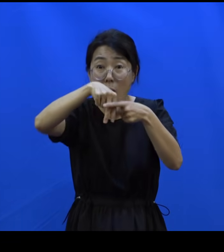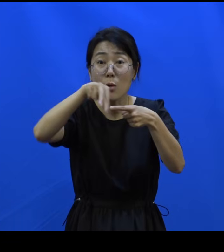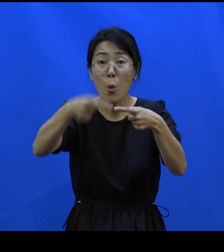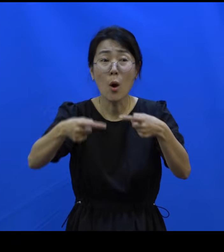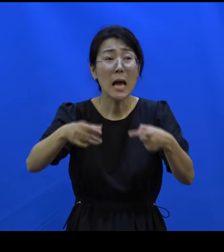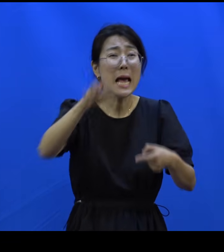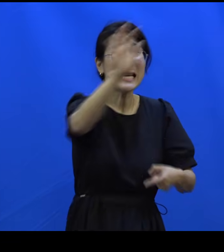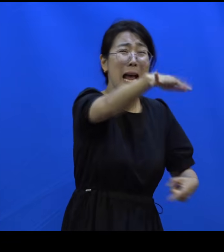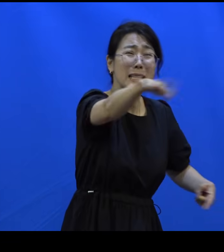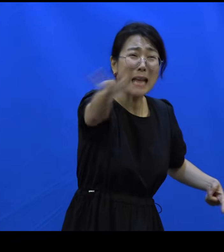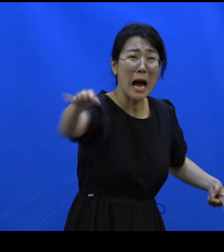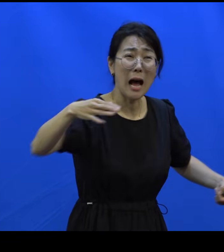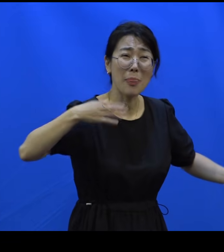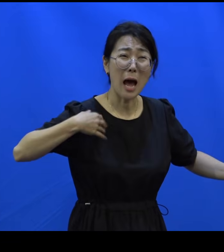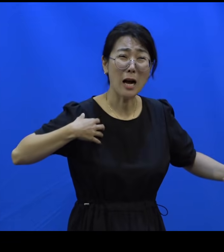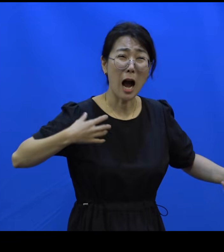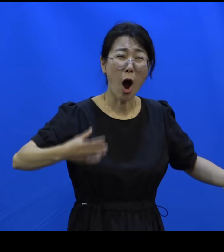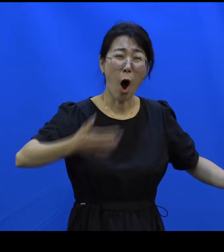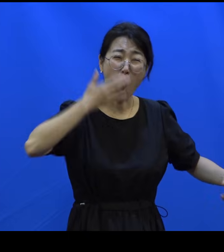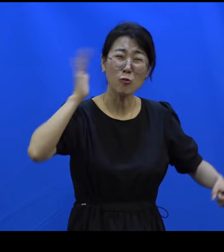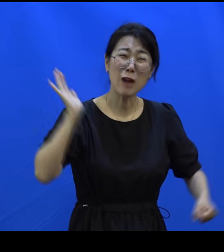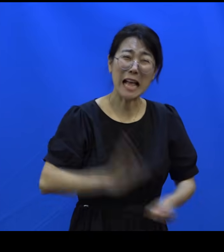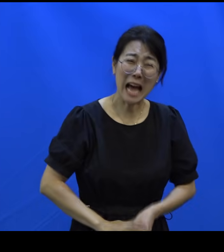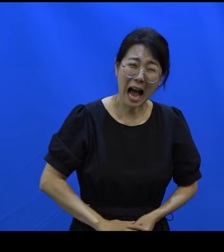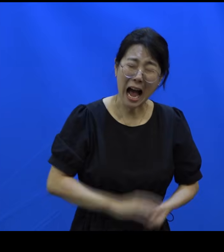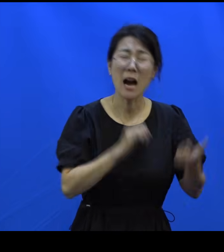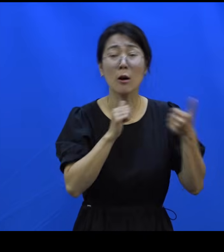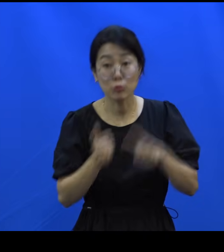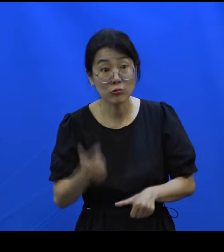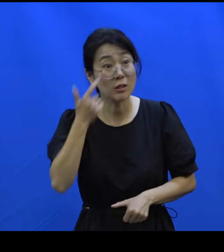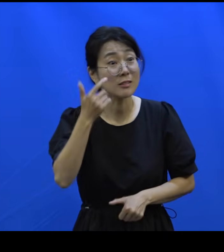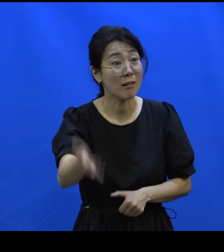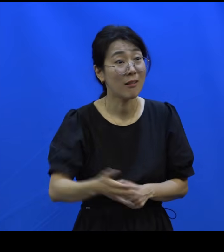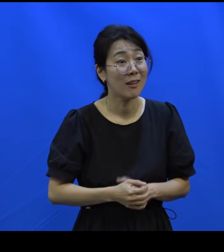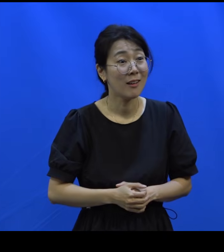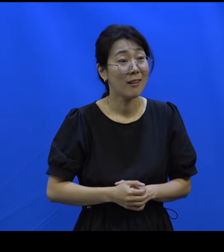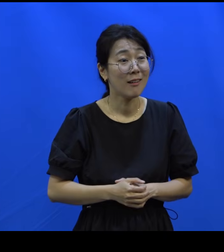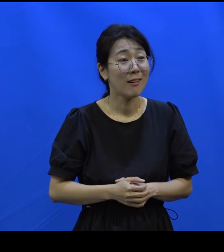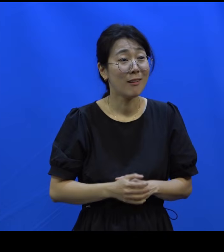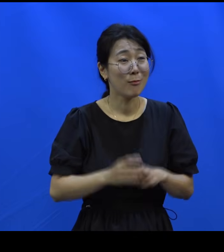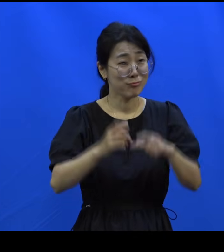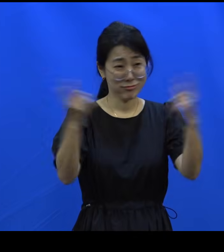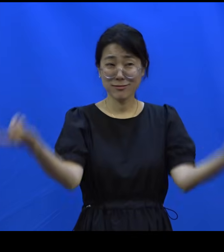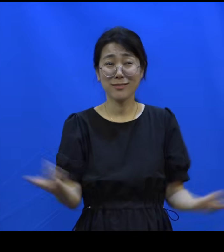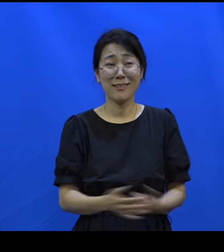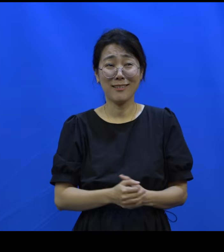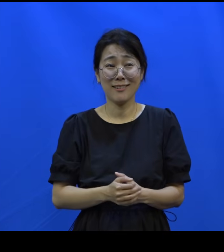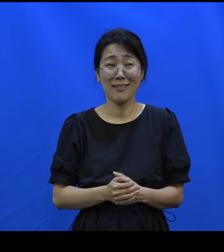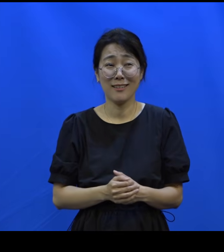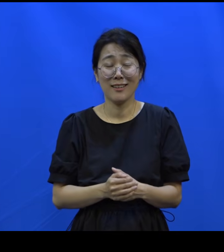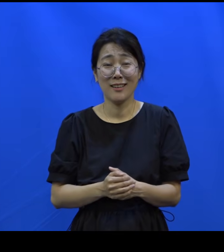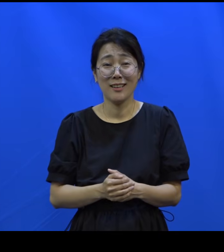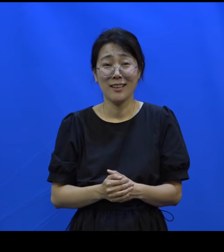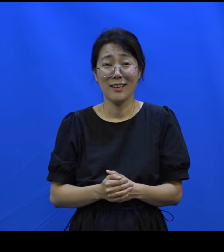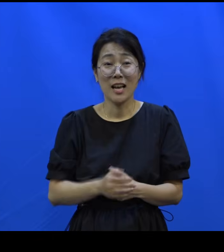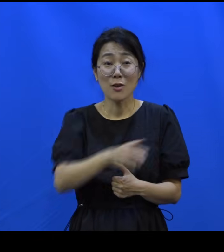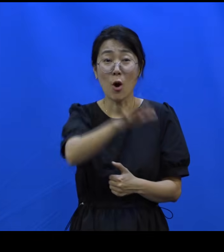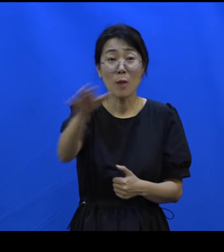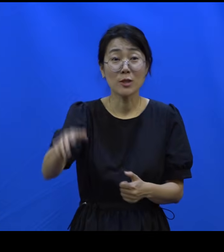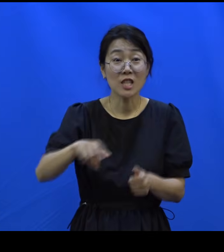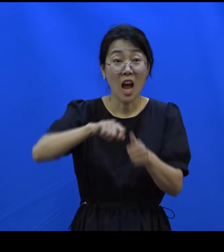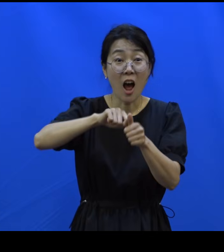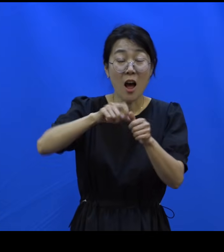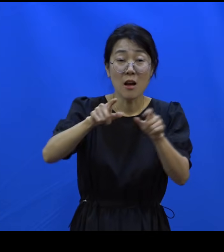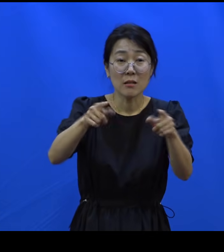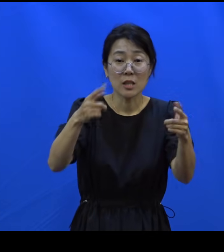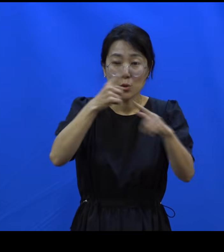누군가 하기 싫어 버린 일을 내가 감당하는 게 십자가예요. 여러분, 강제 노역을 하는 사람과 자원하여 하는 사람은 전혀